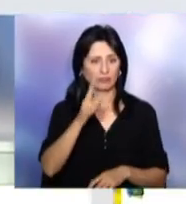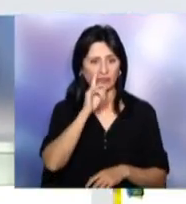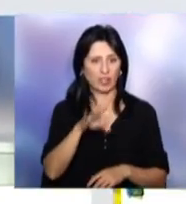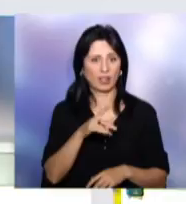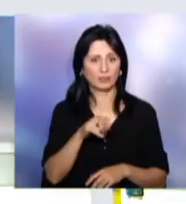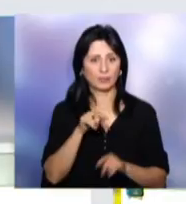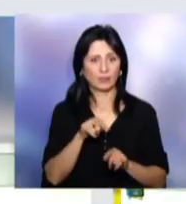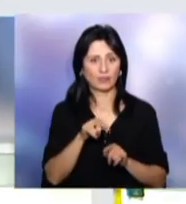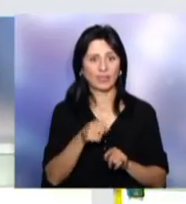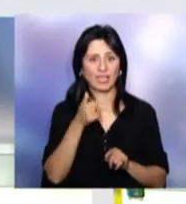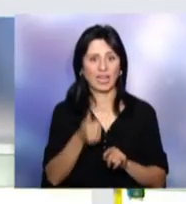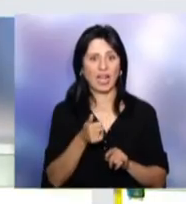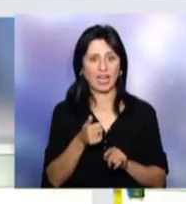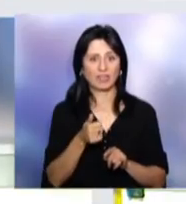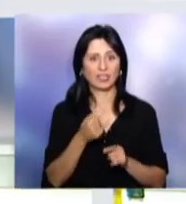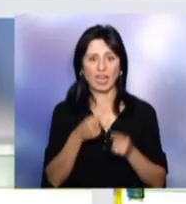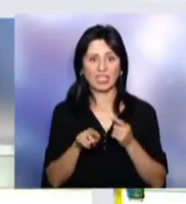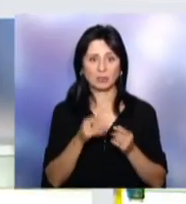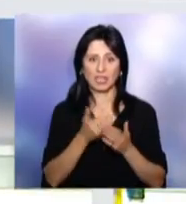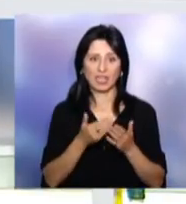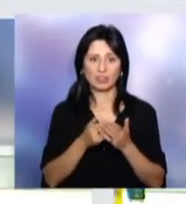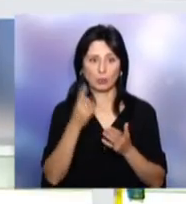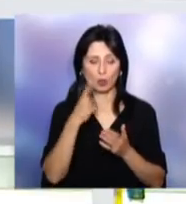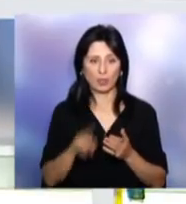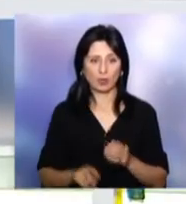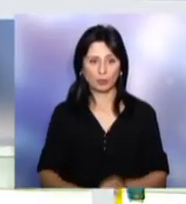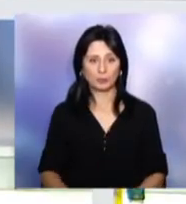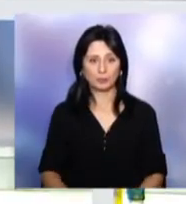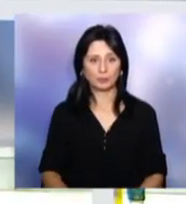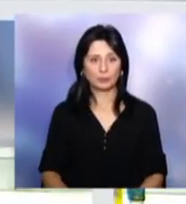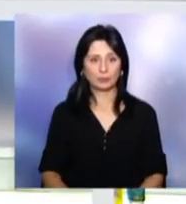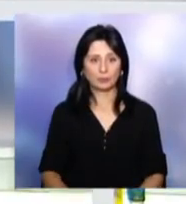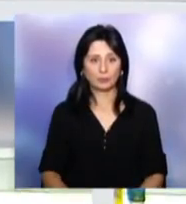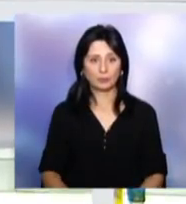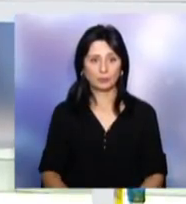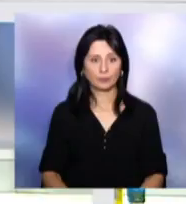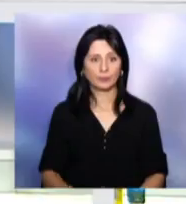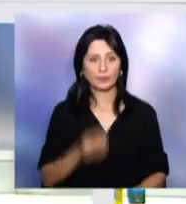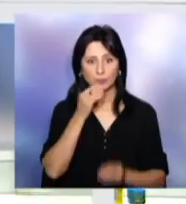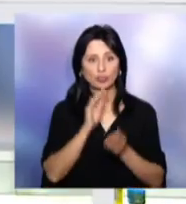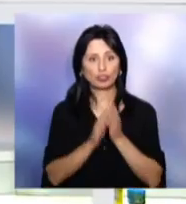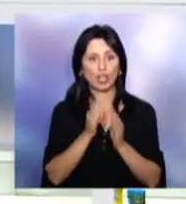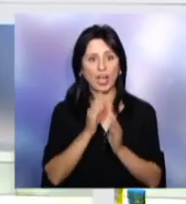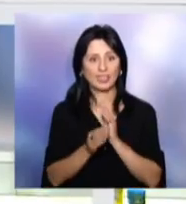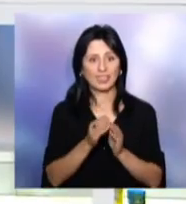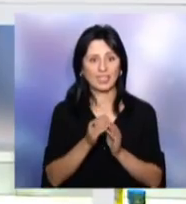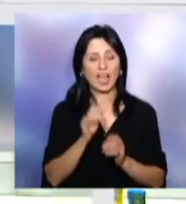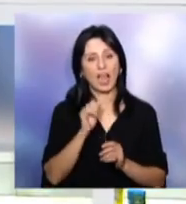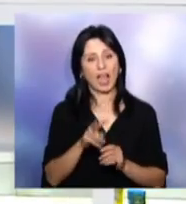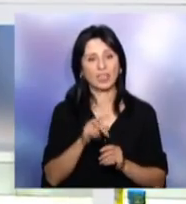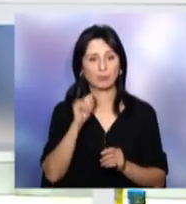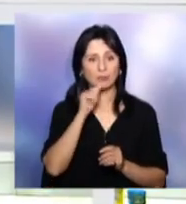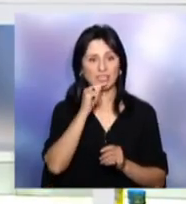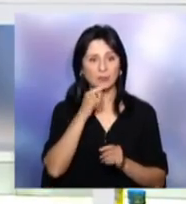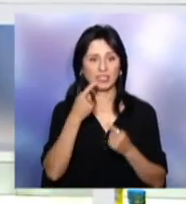ცნობილია, მაგრამ იქნებ კარგი განსხვავებული რეცეპტი მოიფიქროთ, აი მაგალითად ჭათთან კომბინაციაში ან სიმინდისგან მომზადებულ